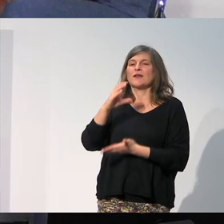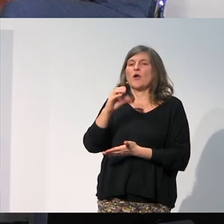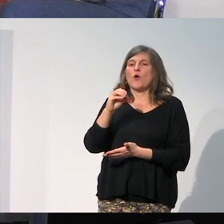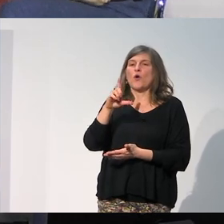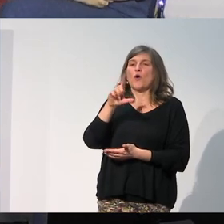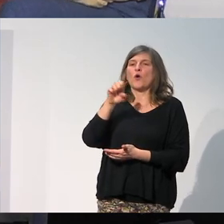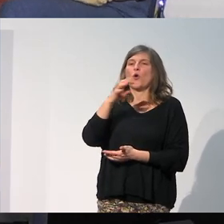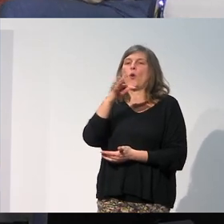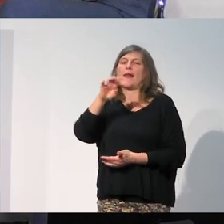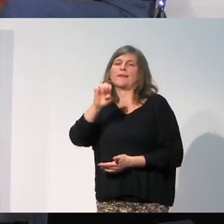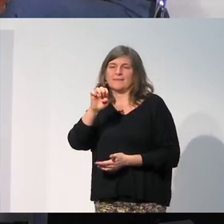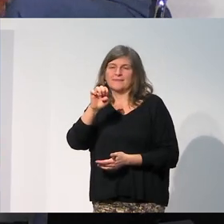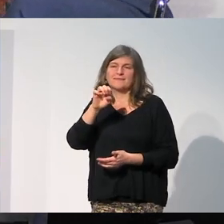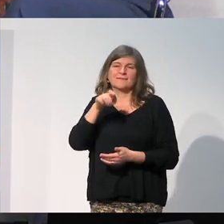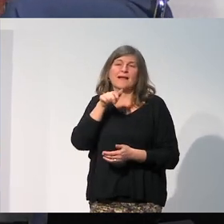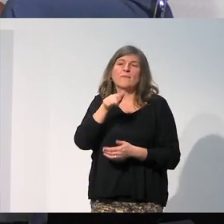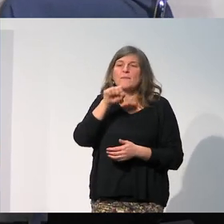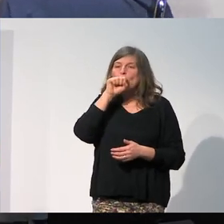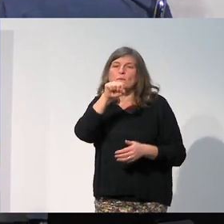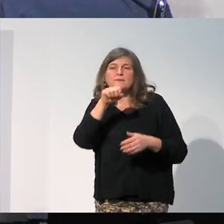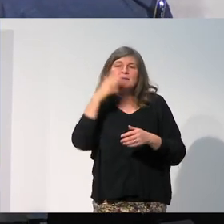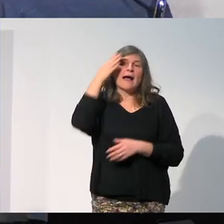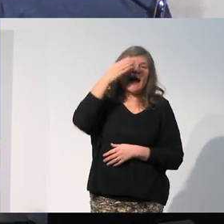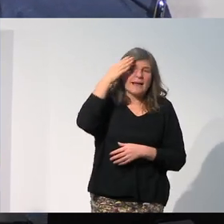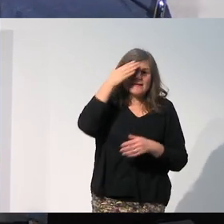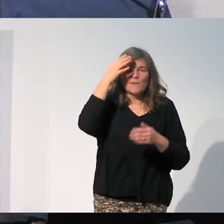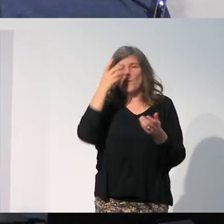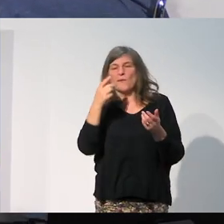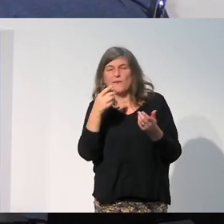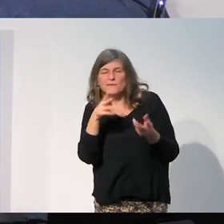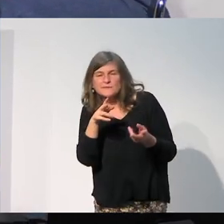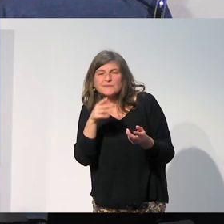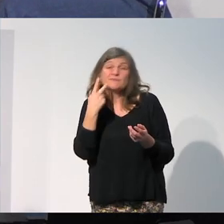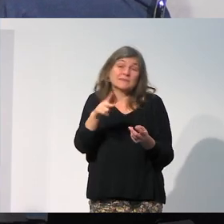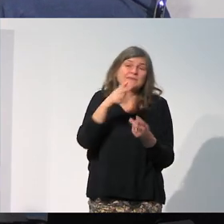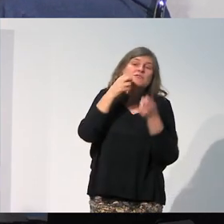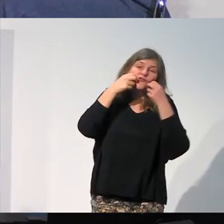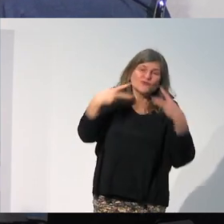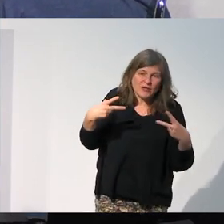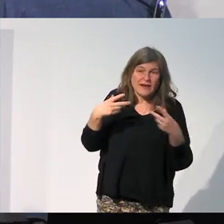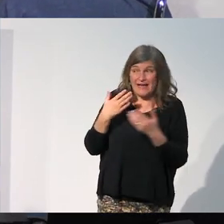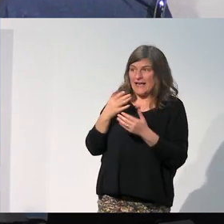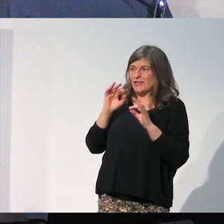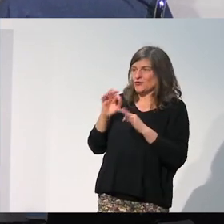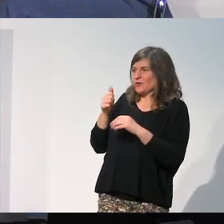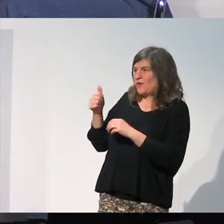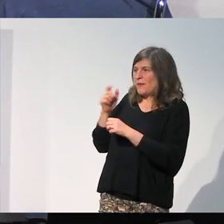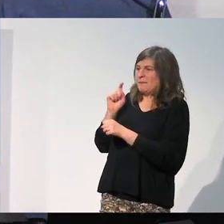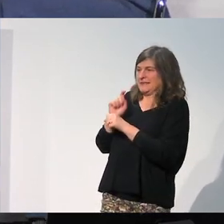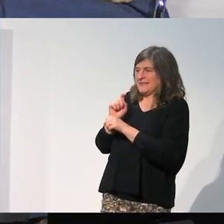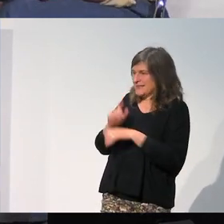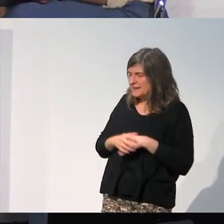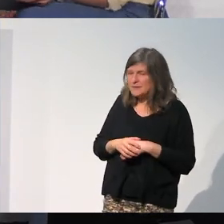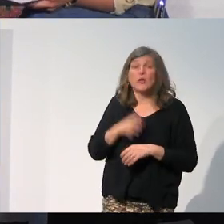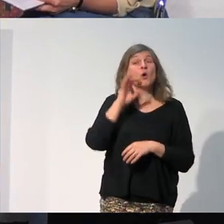erreurs d'interprétation, finalement, de Colette à propos des animaux et à propos notamment de son chat. Je voudrais quand même que vous nous racontiez ça. Alors oui, c'est